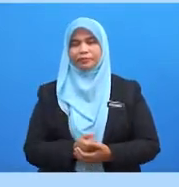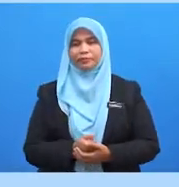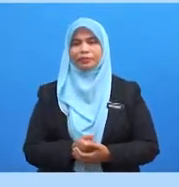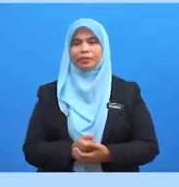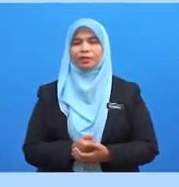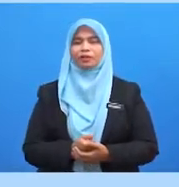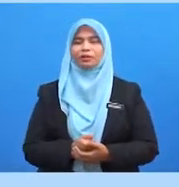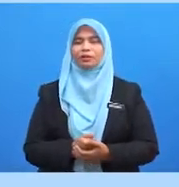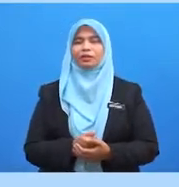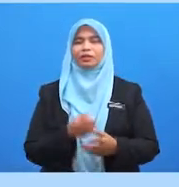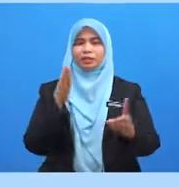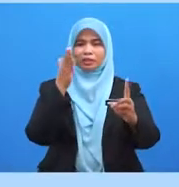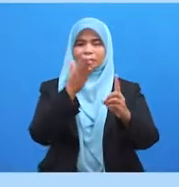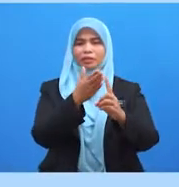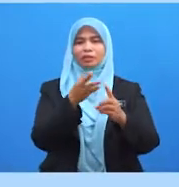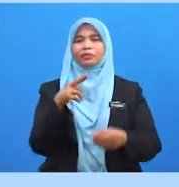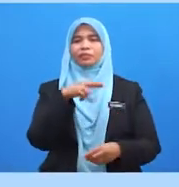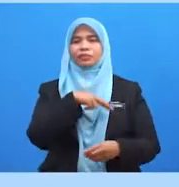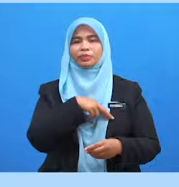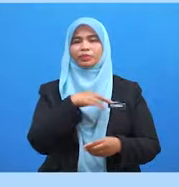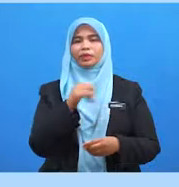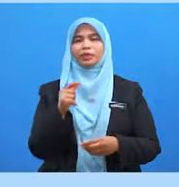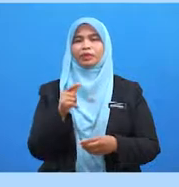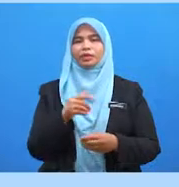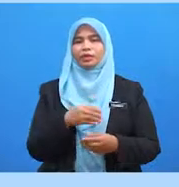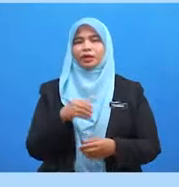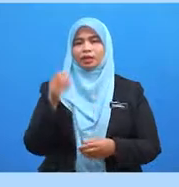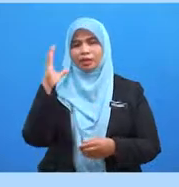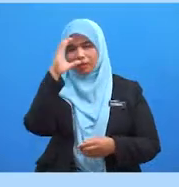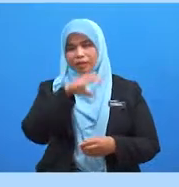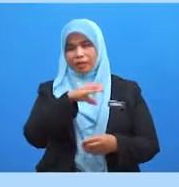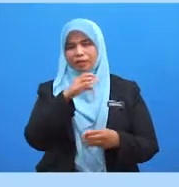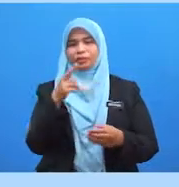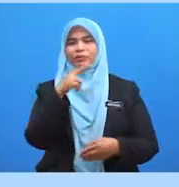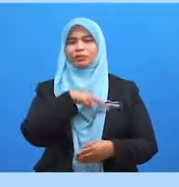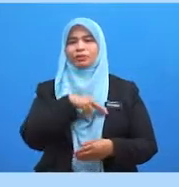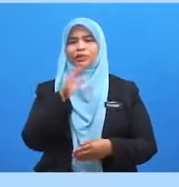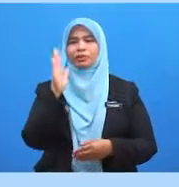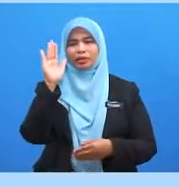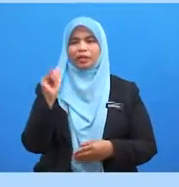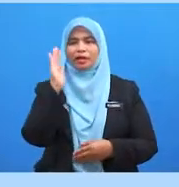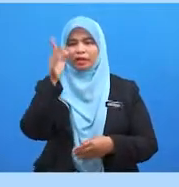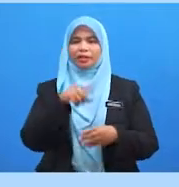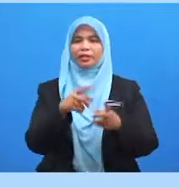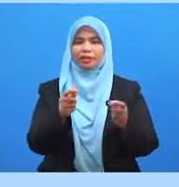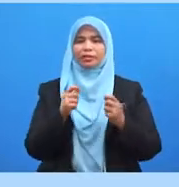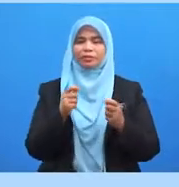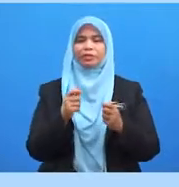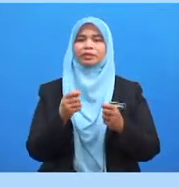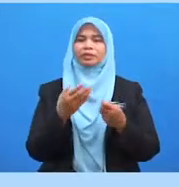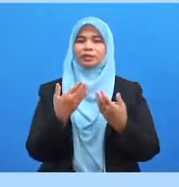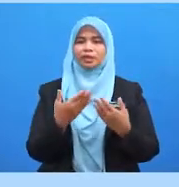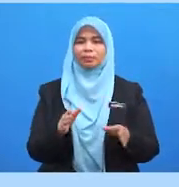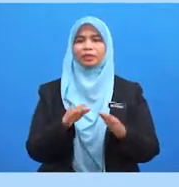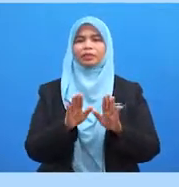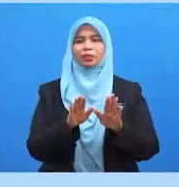Sasaran untung pula ialah anggaran untung atau pulangan yang bakal diterima setelah ditolak kos operasi